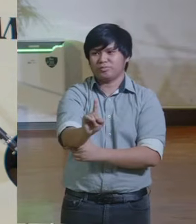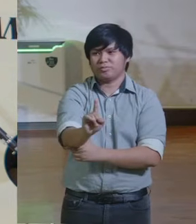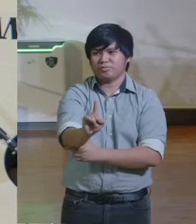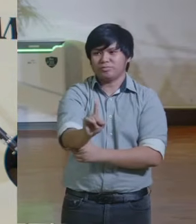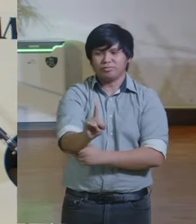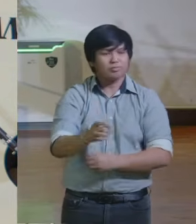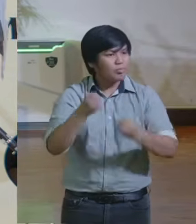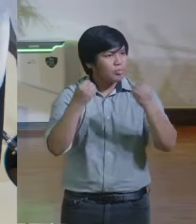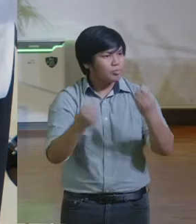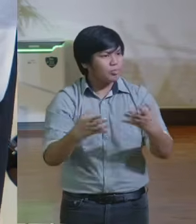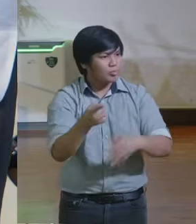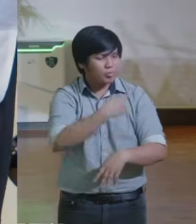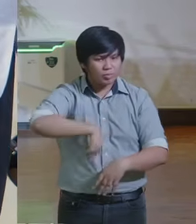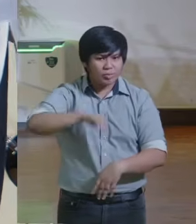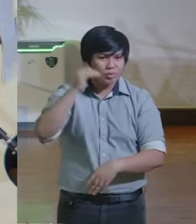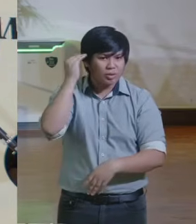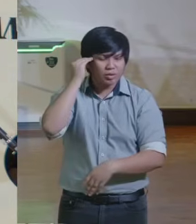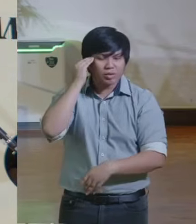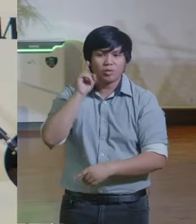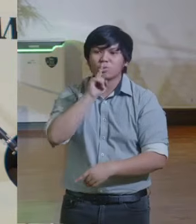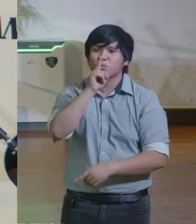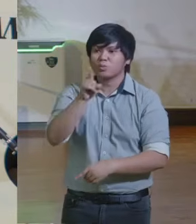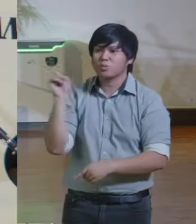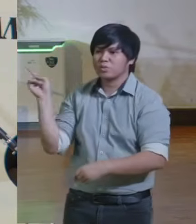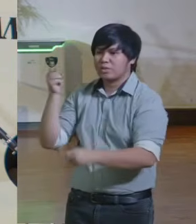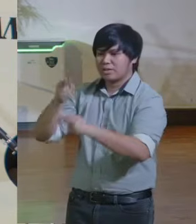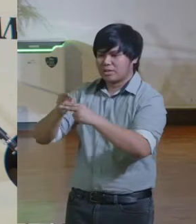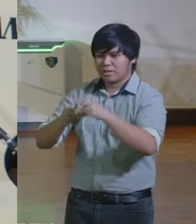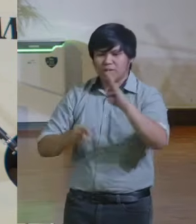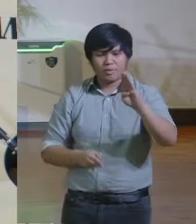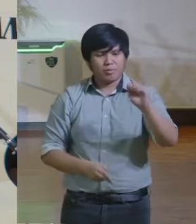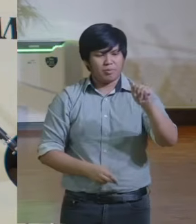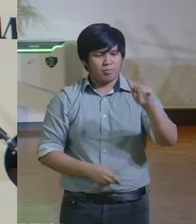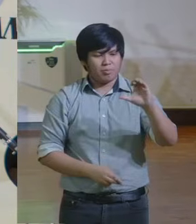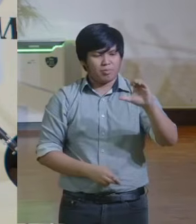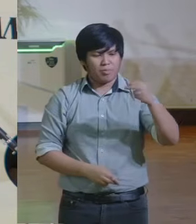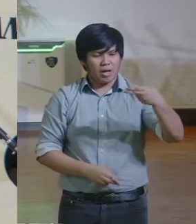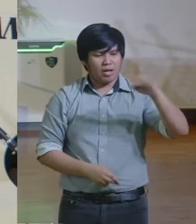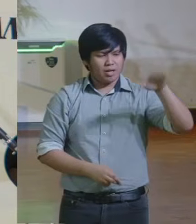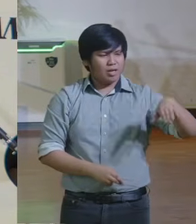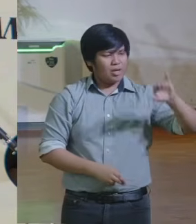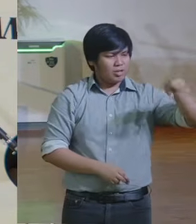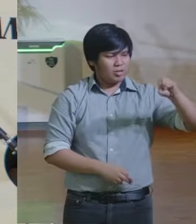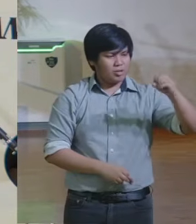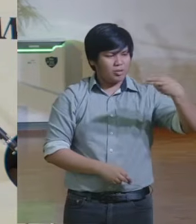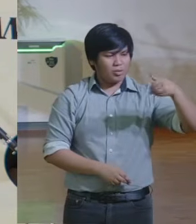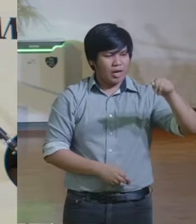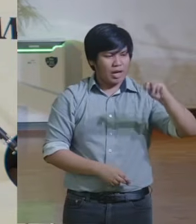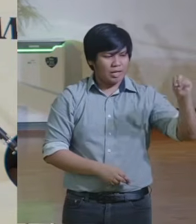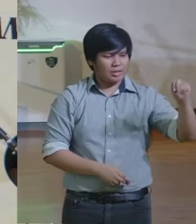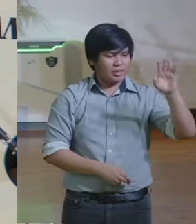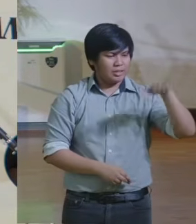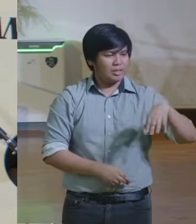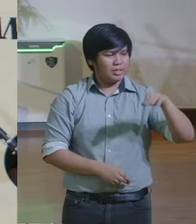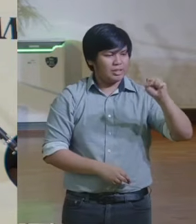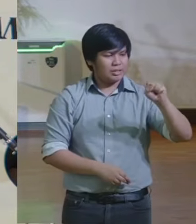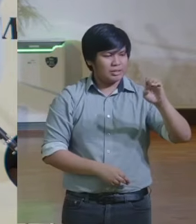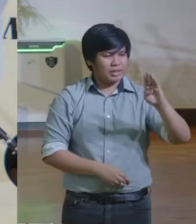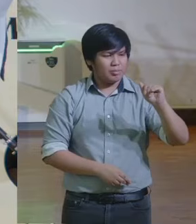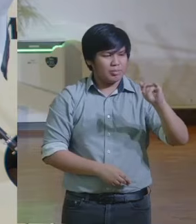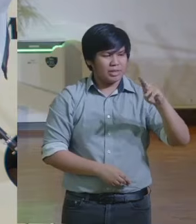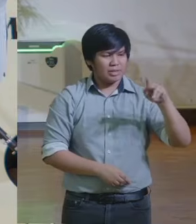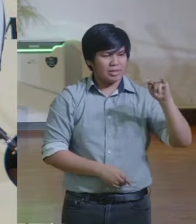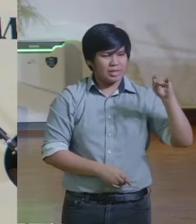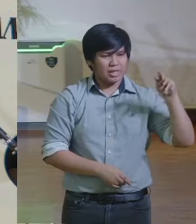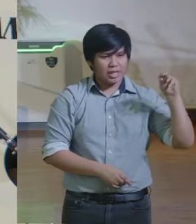Marami pong nakakaalam sa inyo na ang aking tunay na pangalan ay Bach Johann Sebastian. Last year, mga